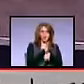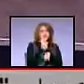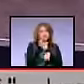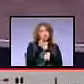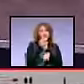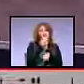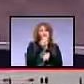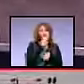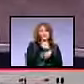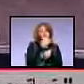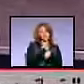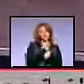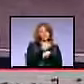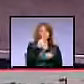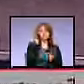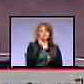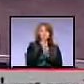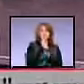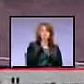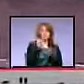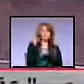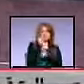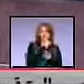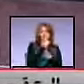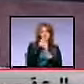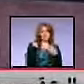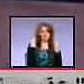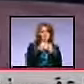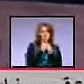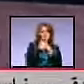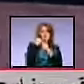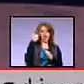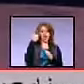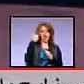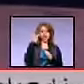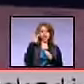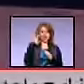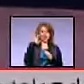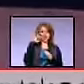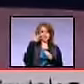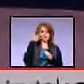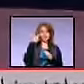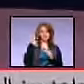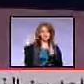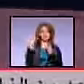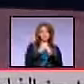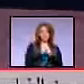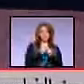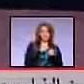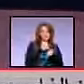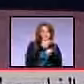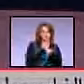معايا أحمد جلال، أحمد جلال المخرج اللي أنا عملت أحمد نادر جلال، أحمد نادر جلال كان دفعتي، فدخلنا